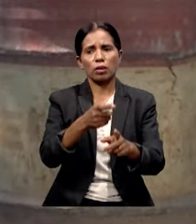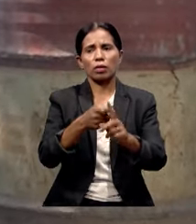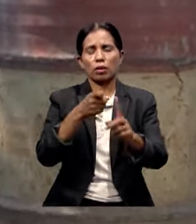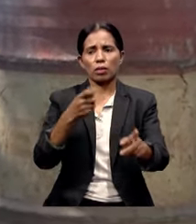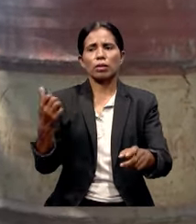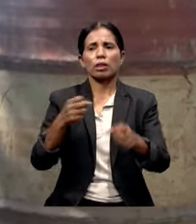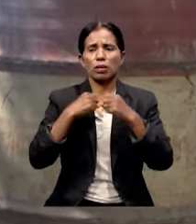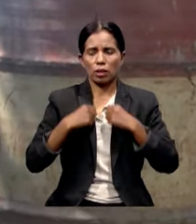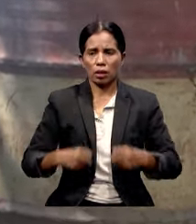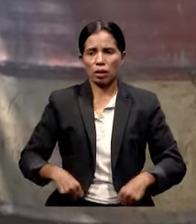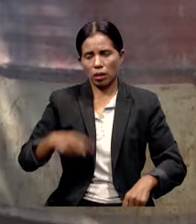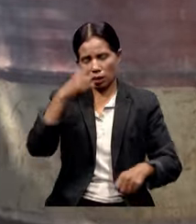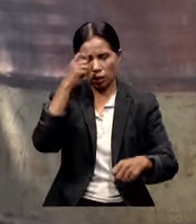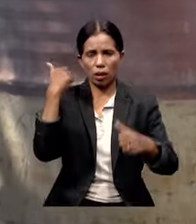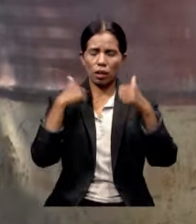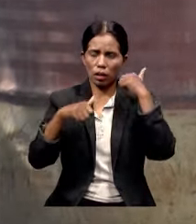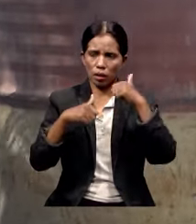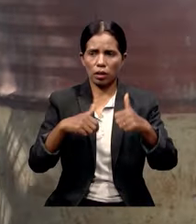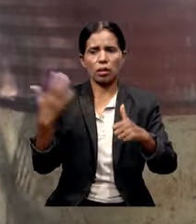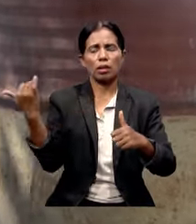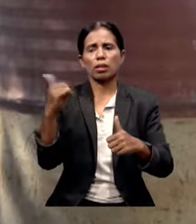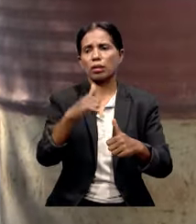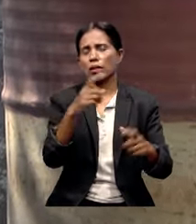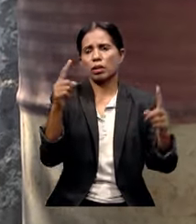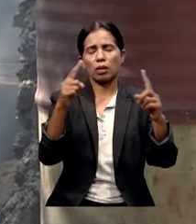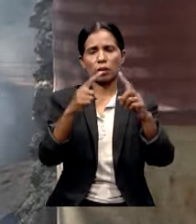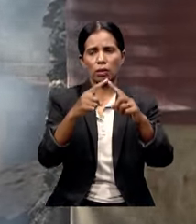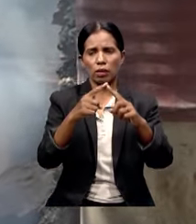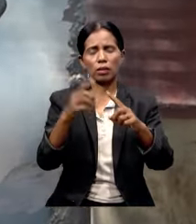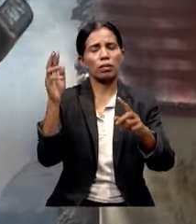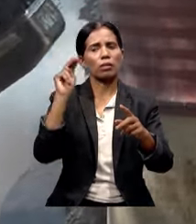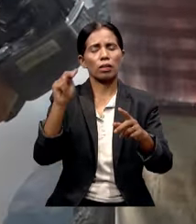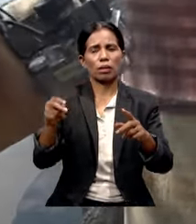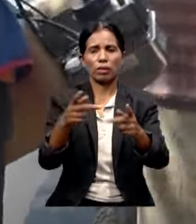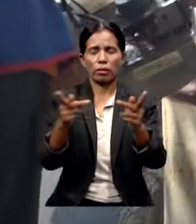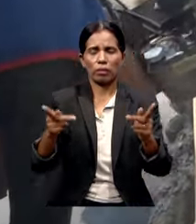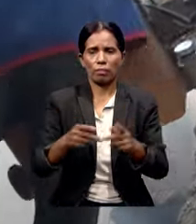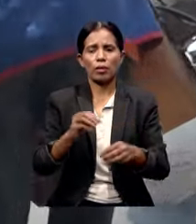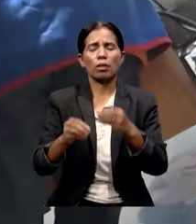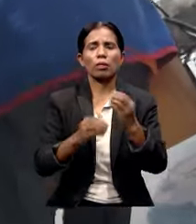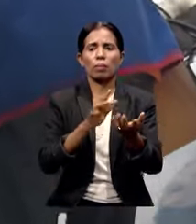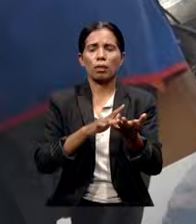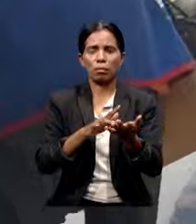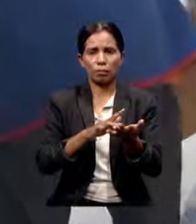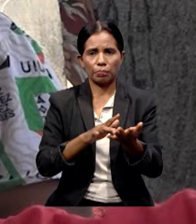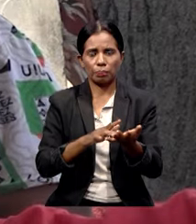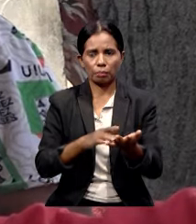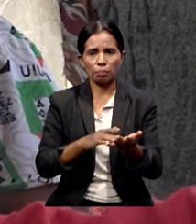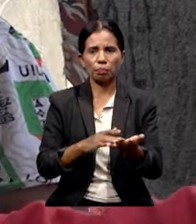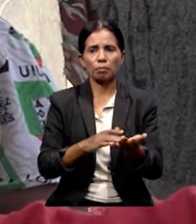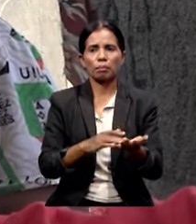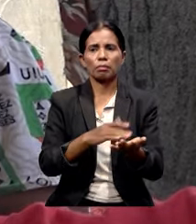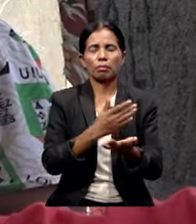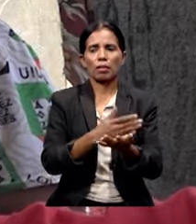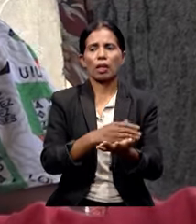parte Saudi, tamba atividade refere sidau to ihanya fatin. Imo kona ba imoruk ne ato derega susuk